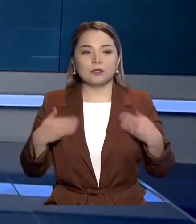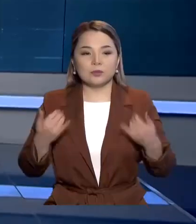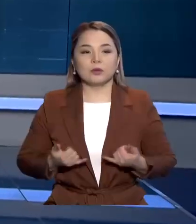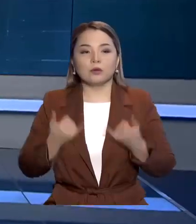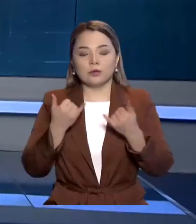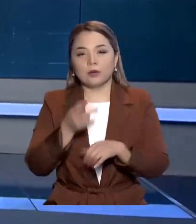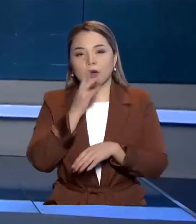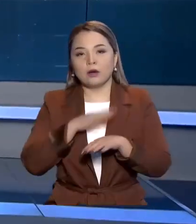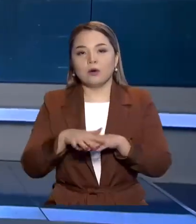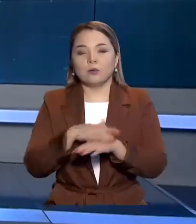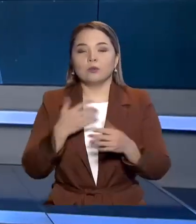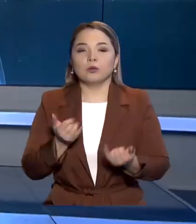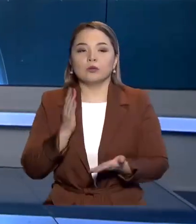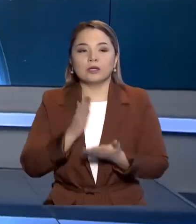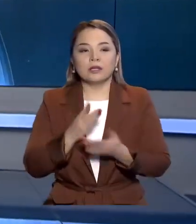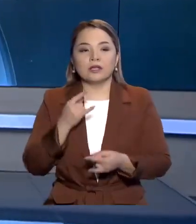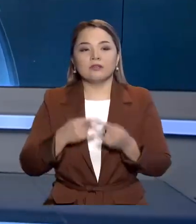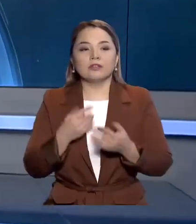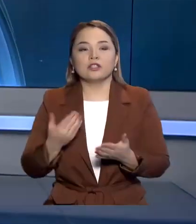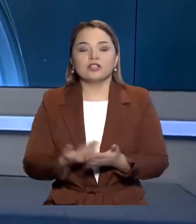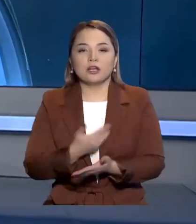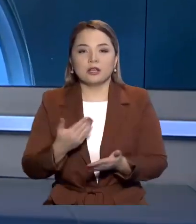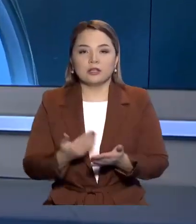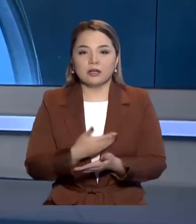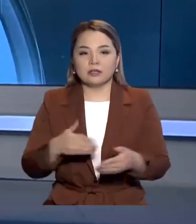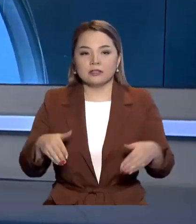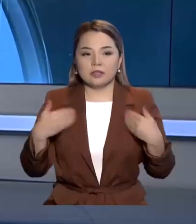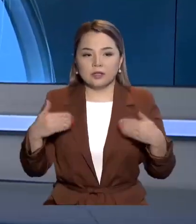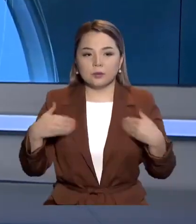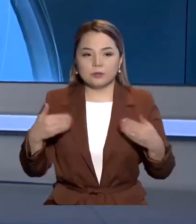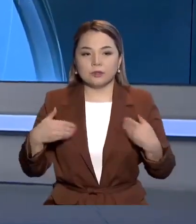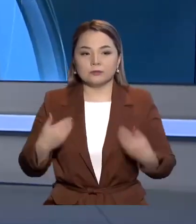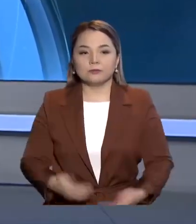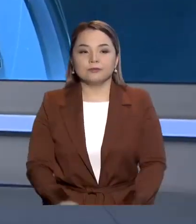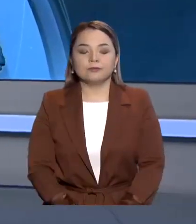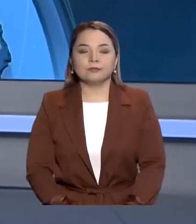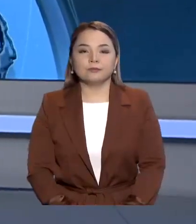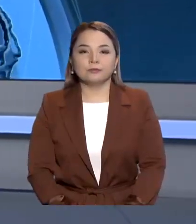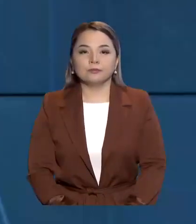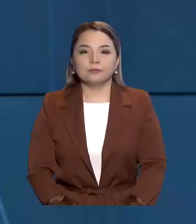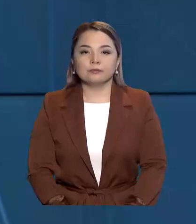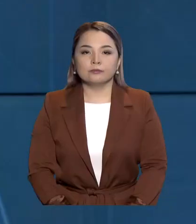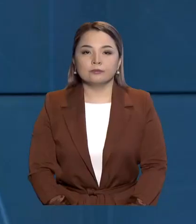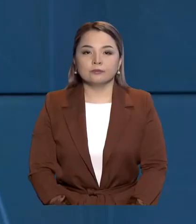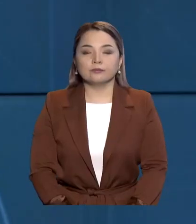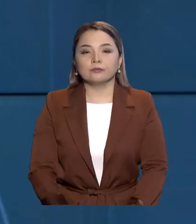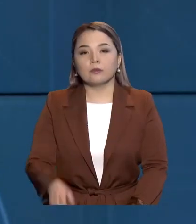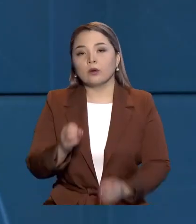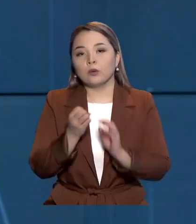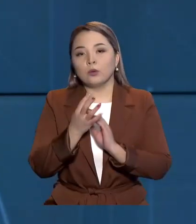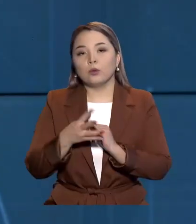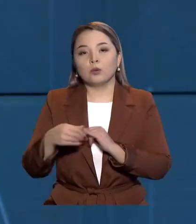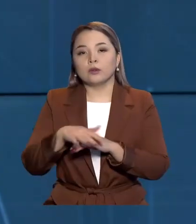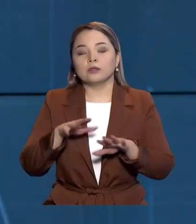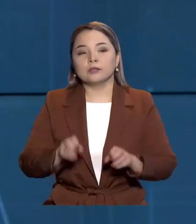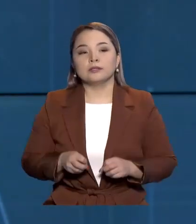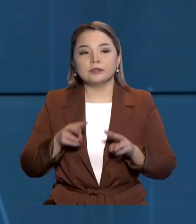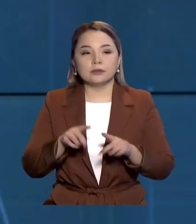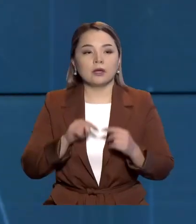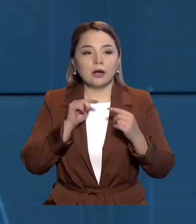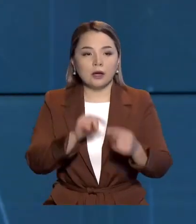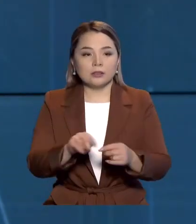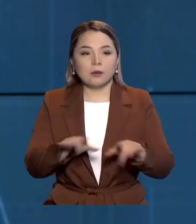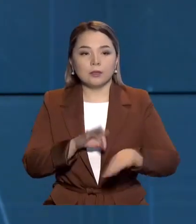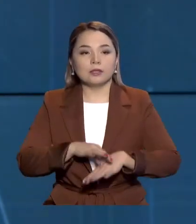армысыздар, тікелей эфирде ақпарат студияда Ләйлә Дулатқызы, Сурда аудармада әріптесім Шырын Жанғабыл. 14 өңірде терроризмге